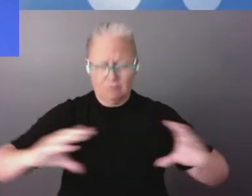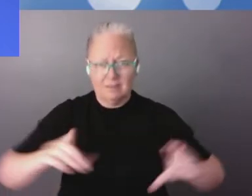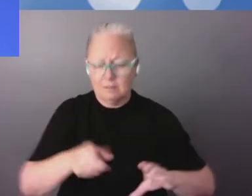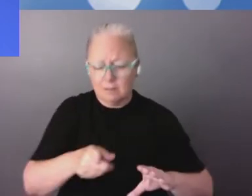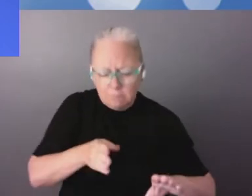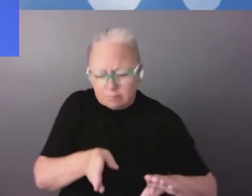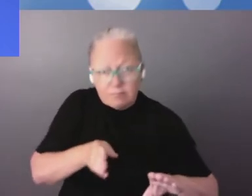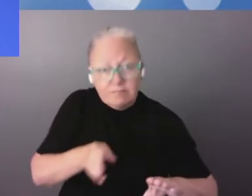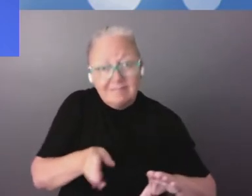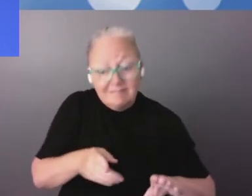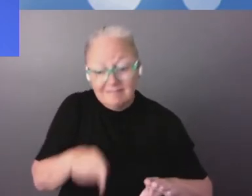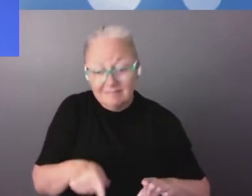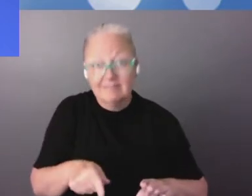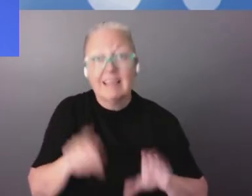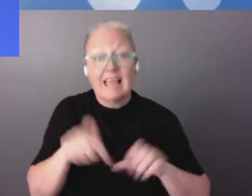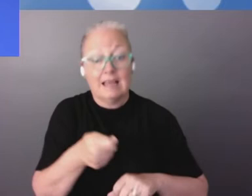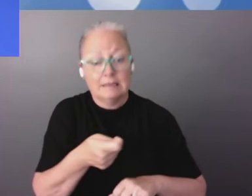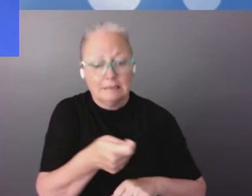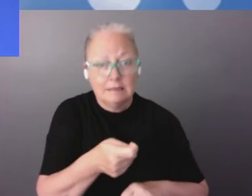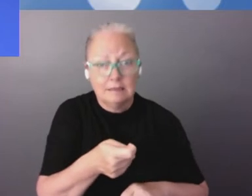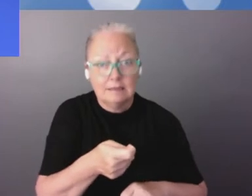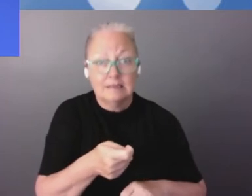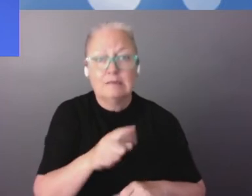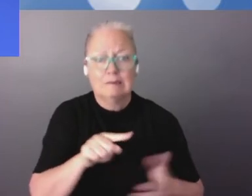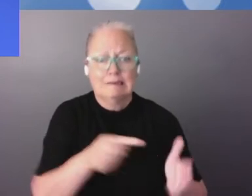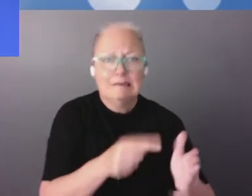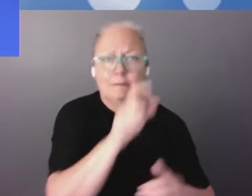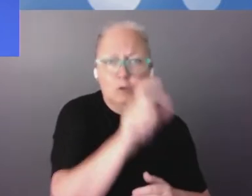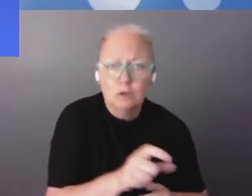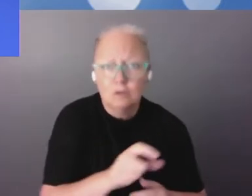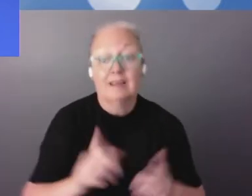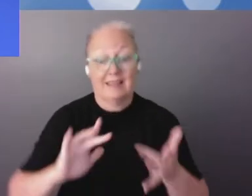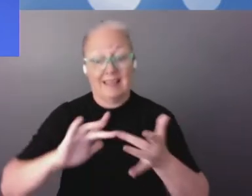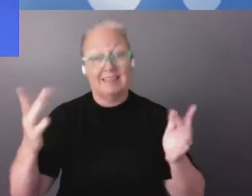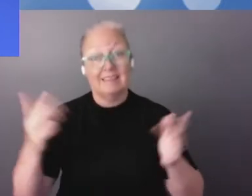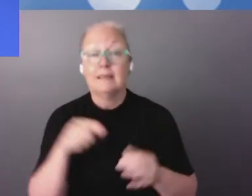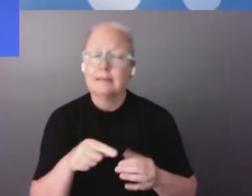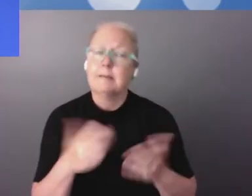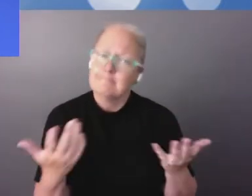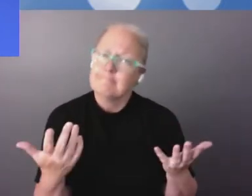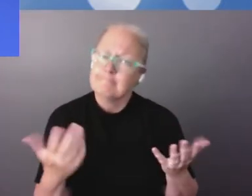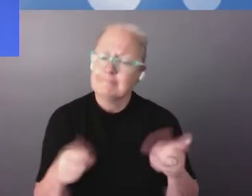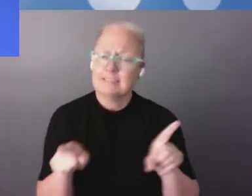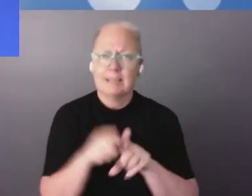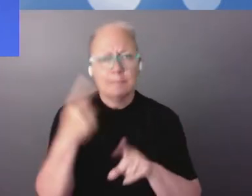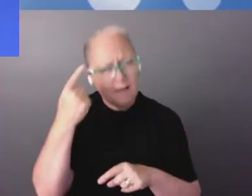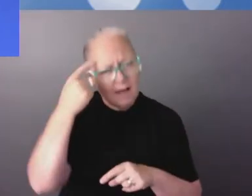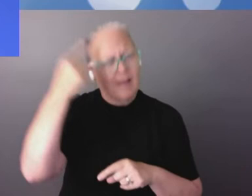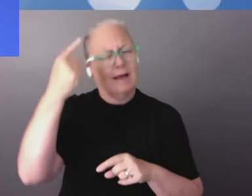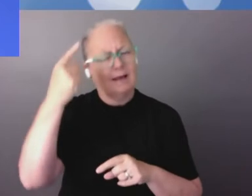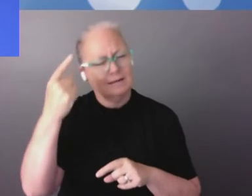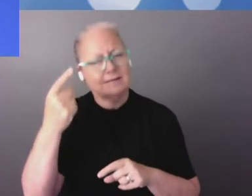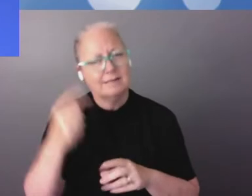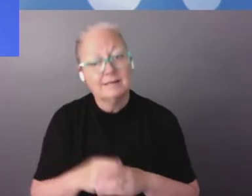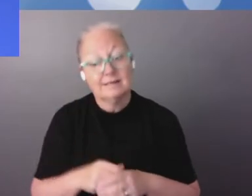أحد. فالإنترنت هو مثل هذه الأداة ولكنها أكثر مؤثرة